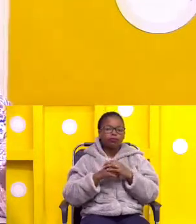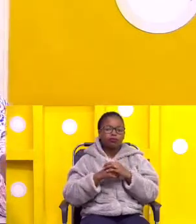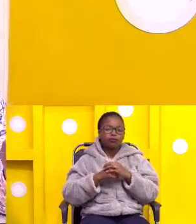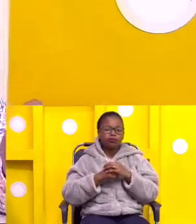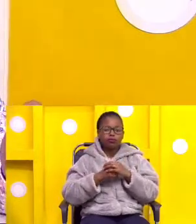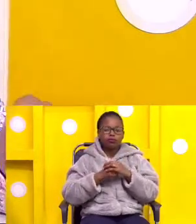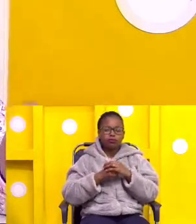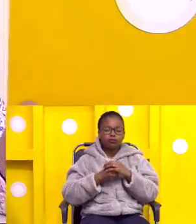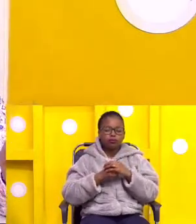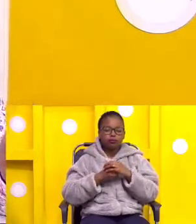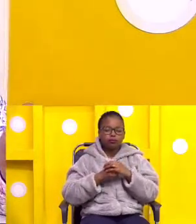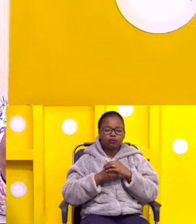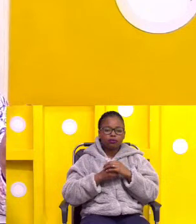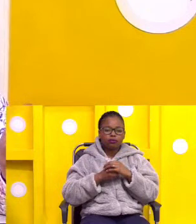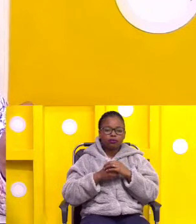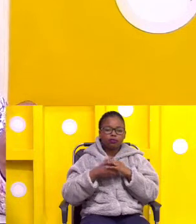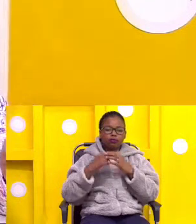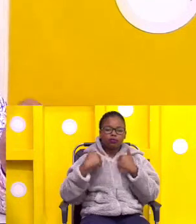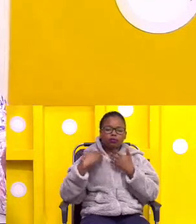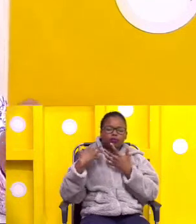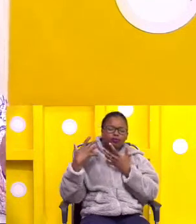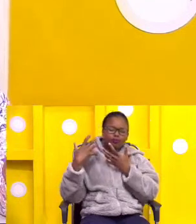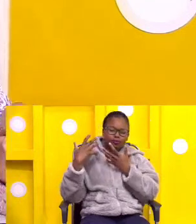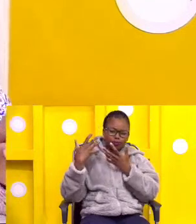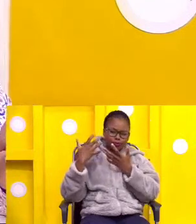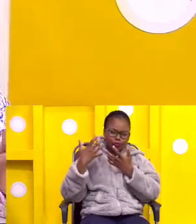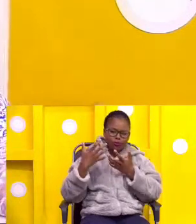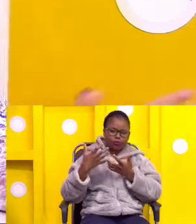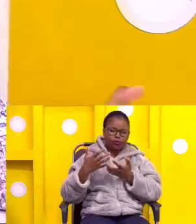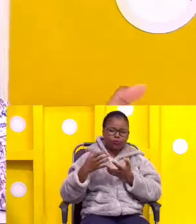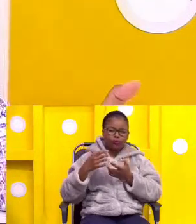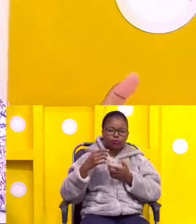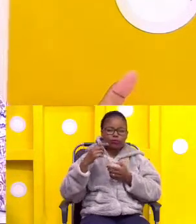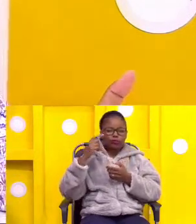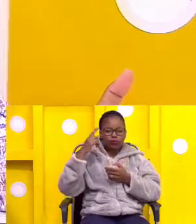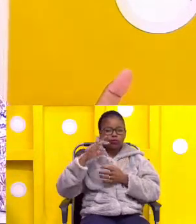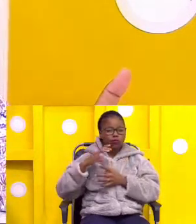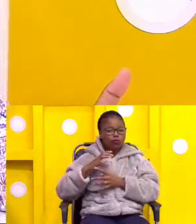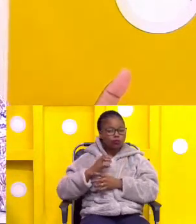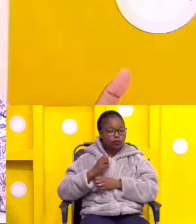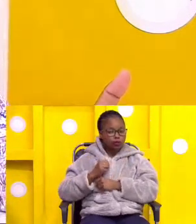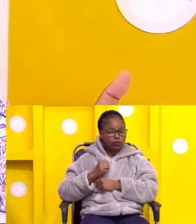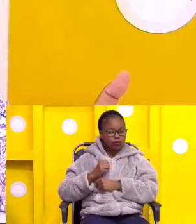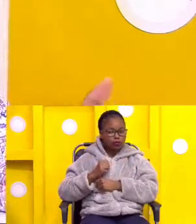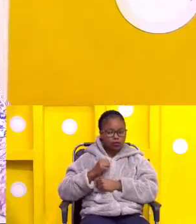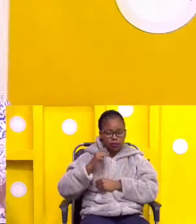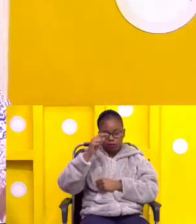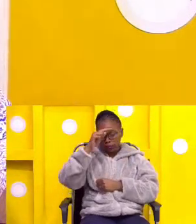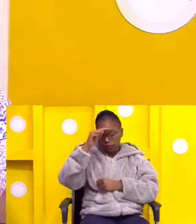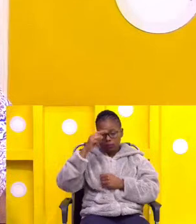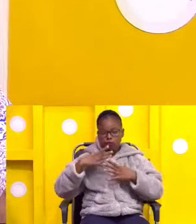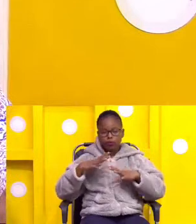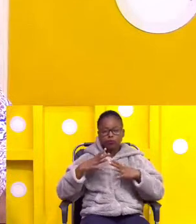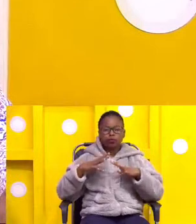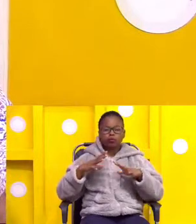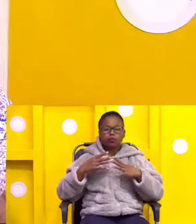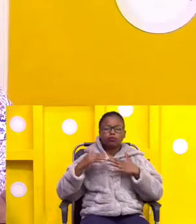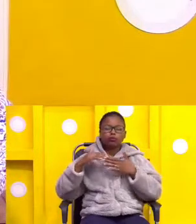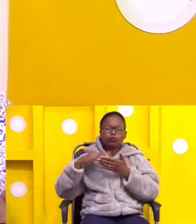tondũ kwĩna mũrigo ũrakũgithĩtio wa kũnjĩhoka nĩ tondũ niĩ nĩ niĩ ndĩna andũ aingĩ maranyuma thutha